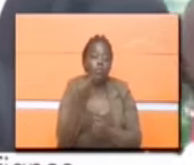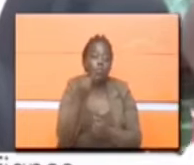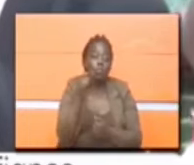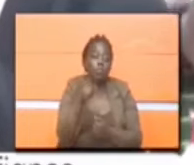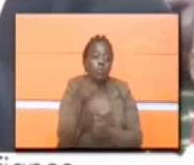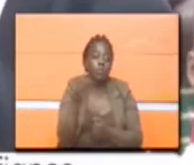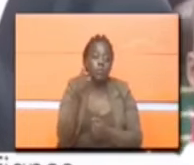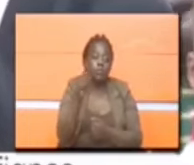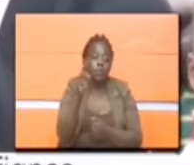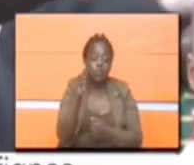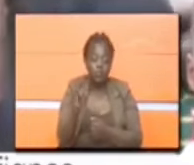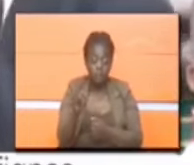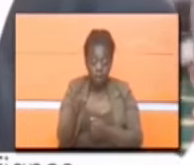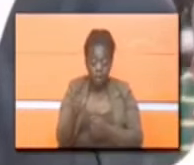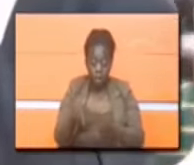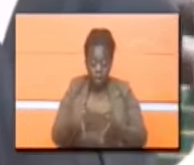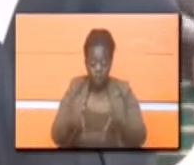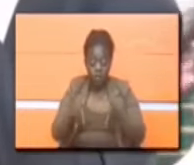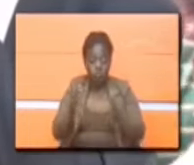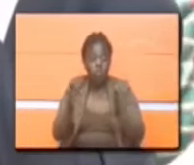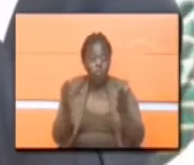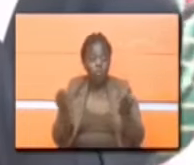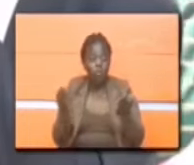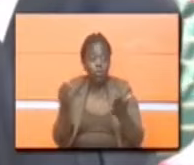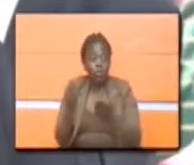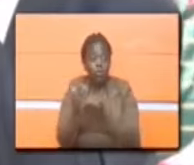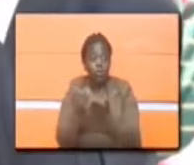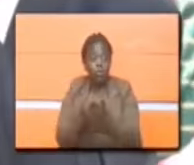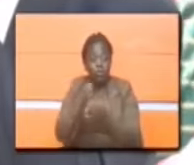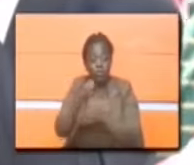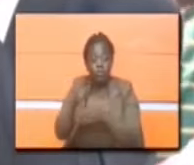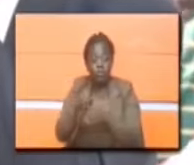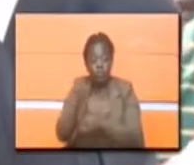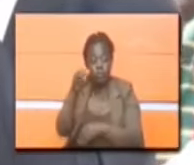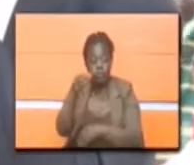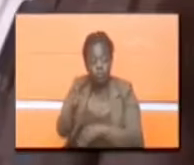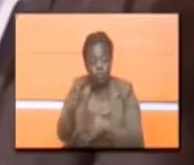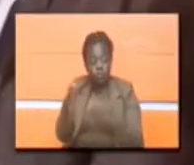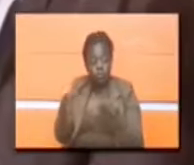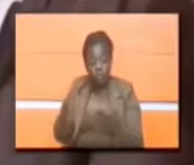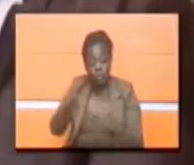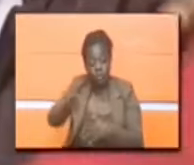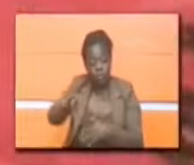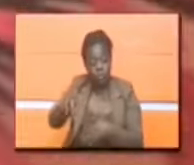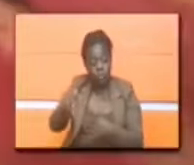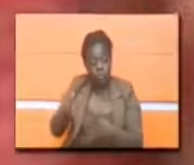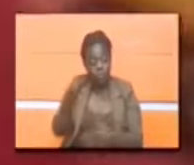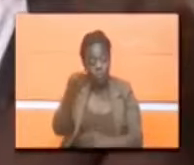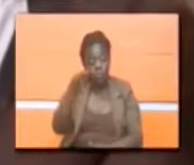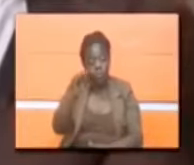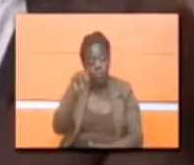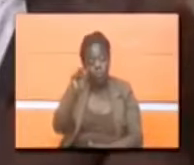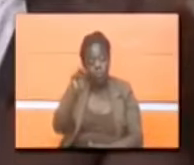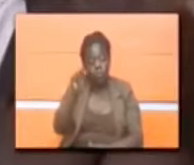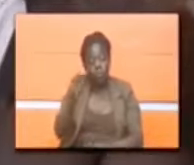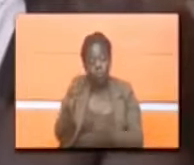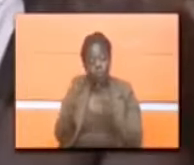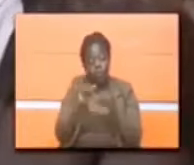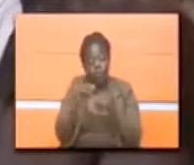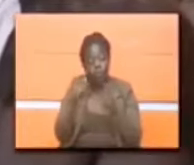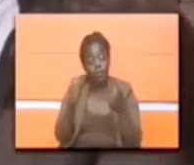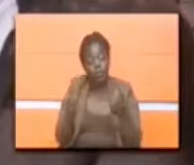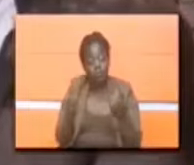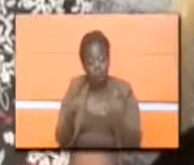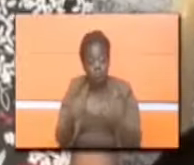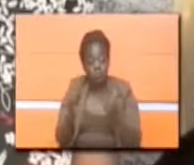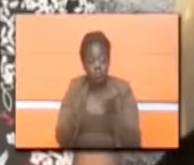along this road, 2-3 kilometers, because it is within that. That provision. Frank Gashumba yogede ku mirundi nga